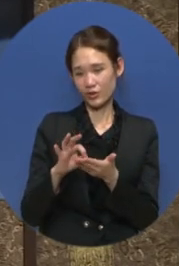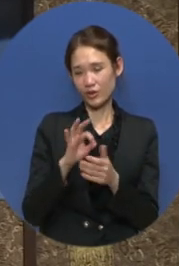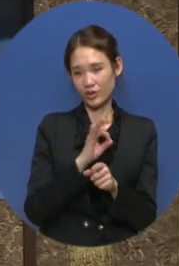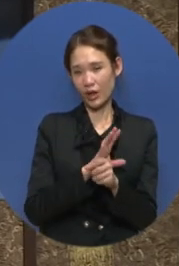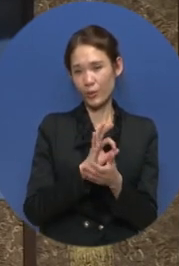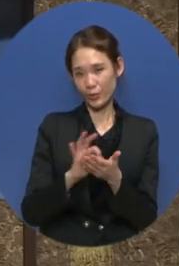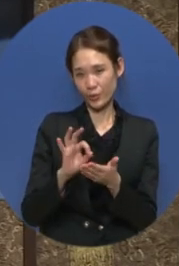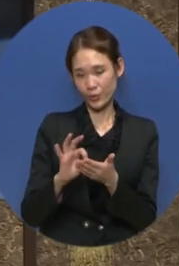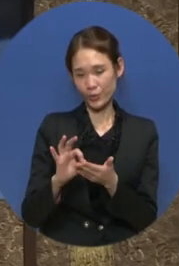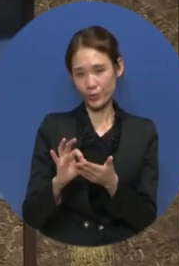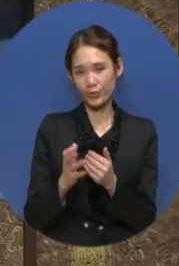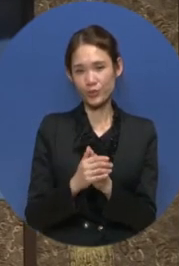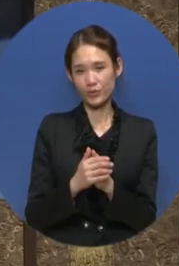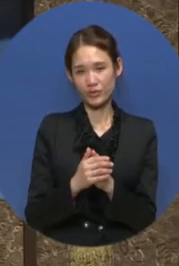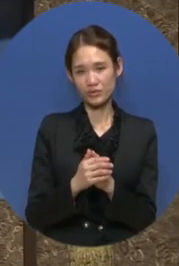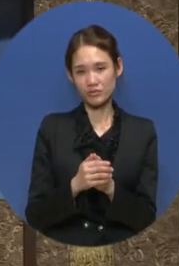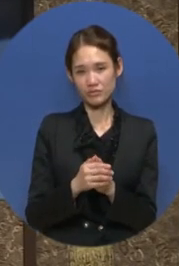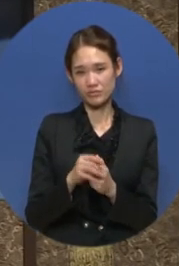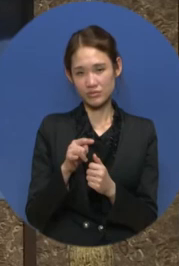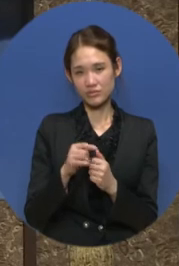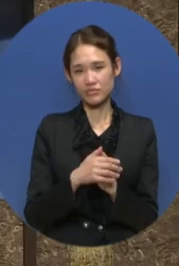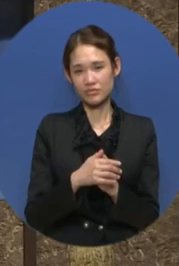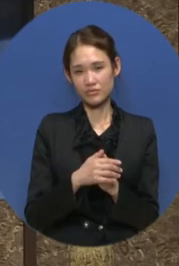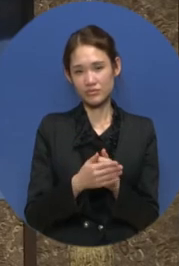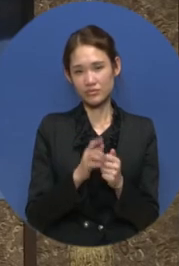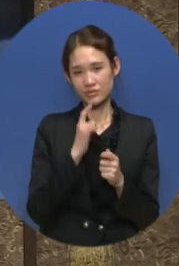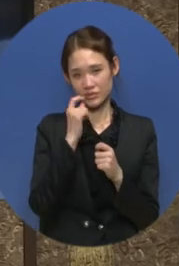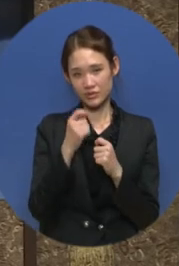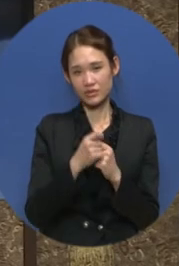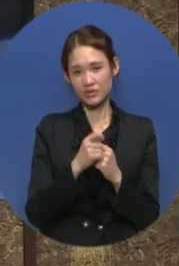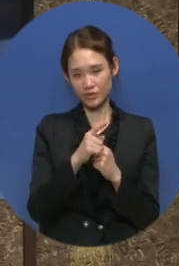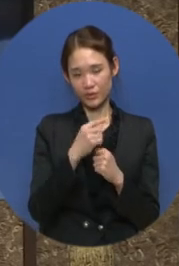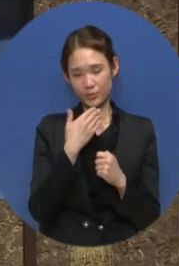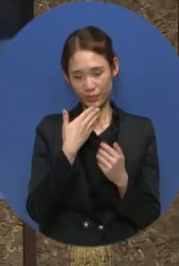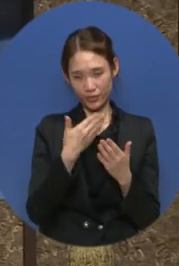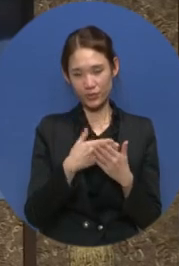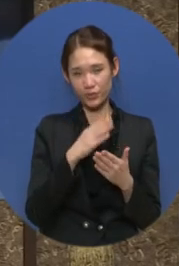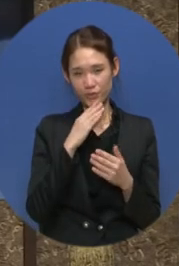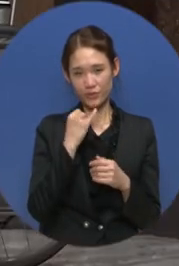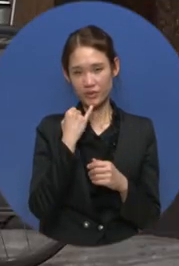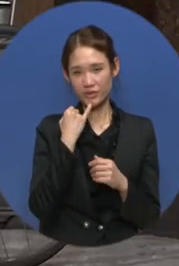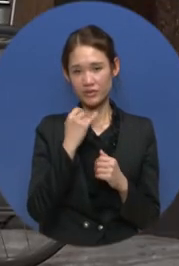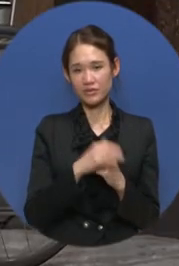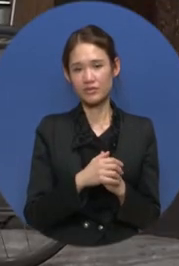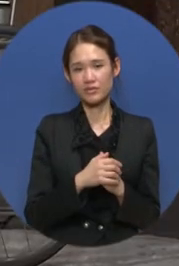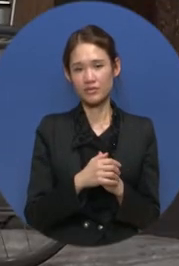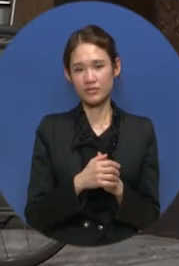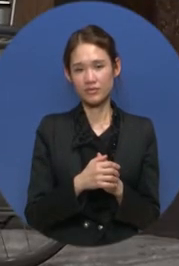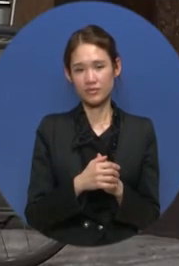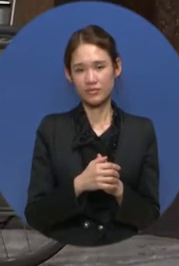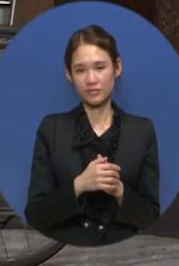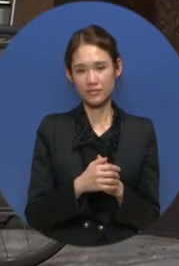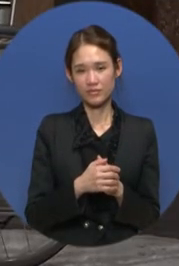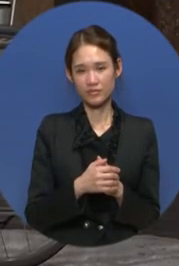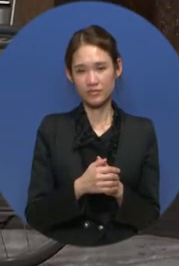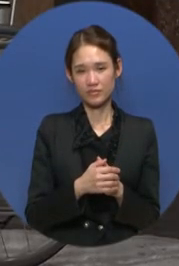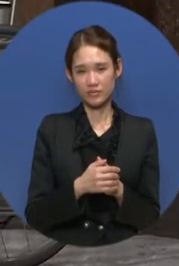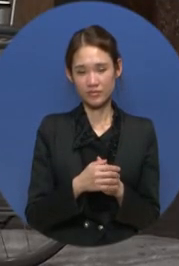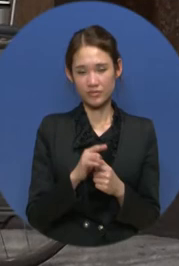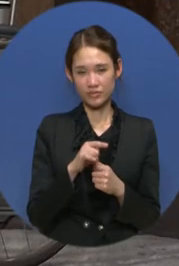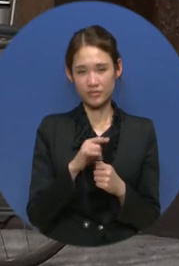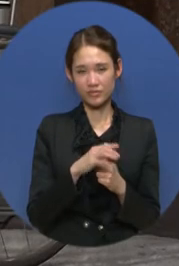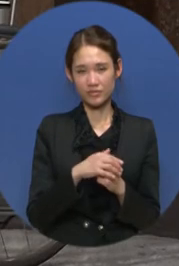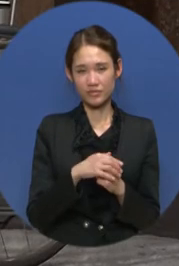뭐 써보고 네. 아 뭐 지인한테 내가 하나 받았는데 그래도 아, 괜찮더라 정말 내가